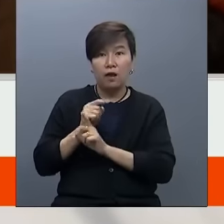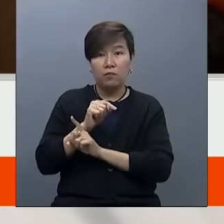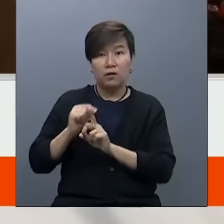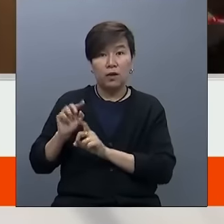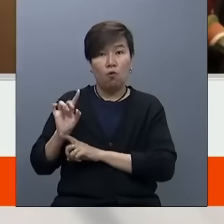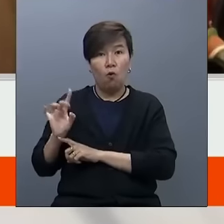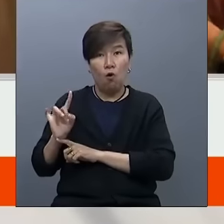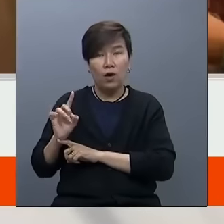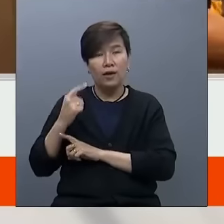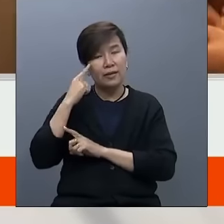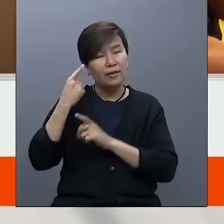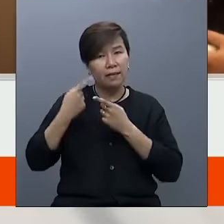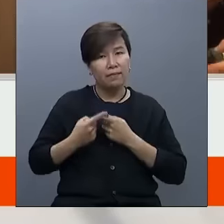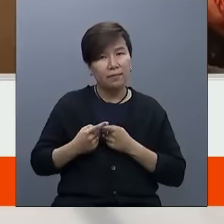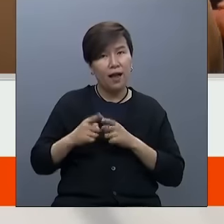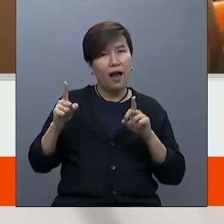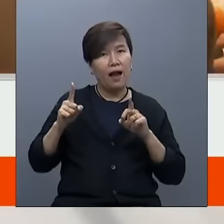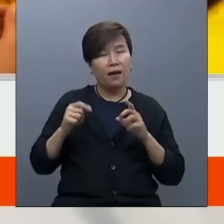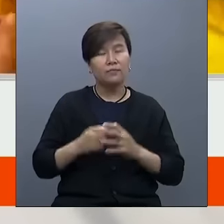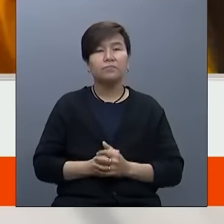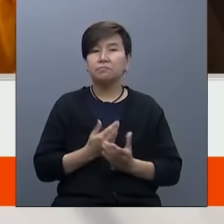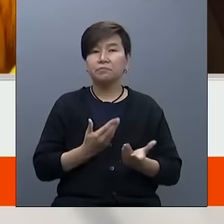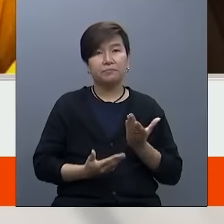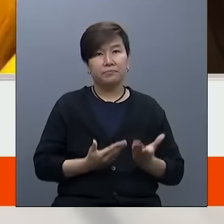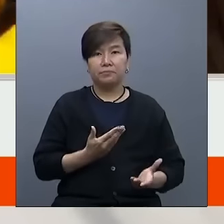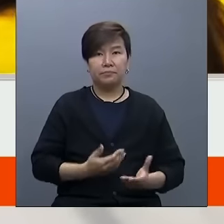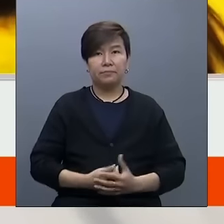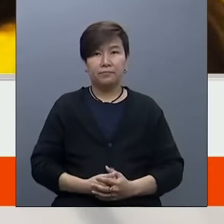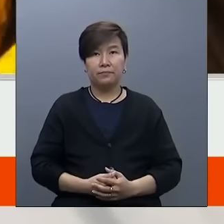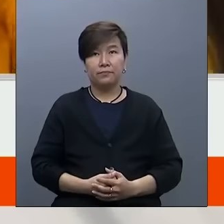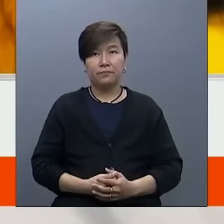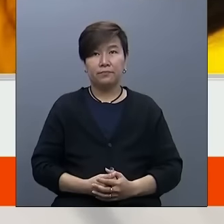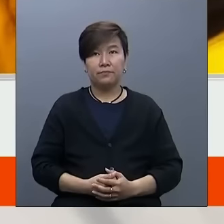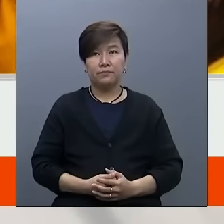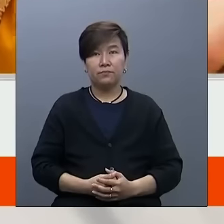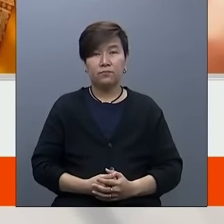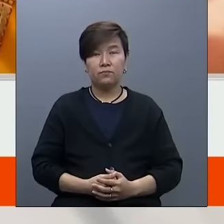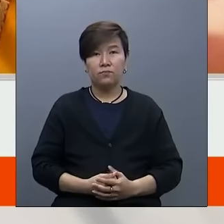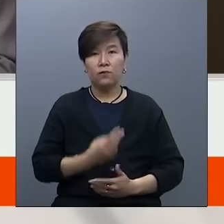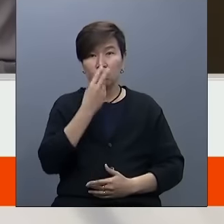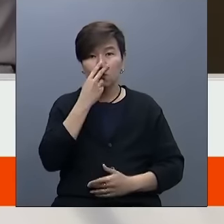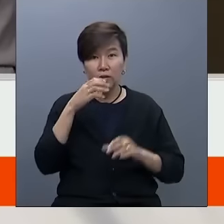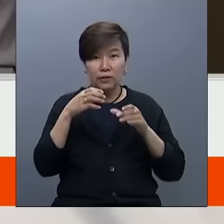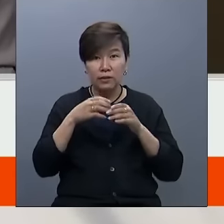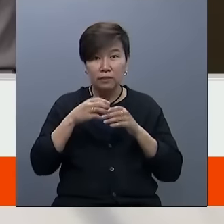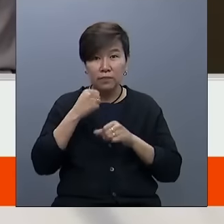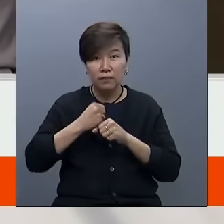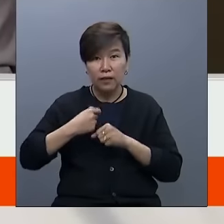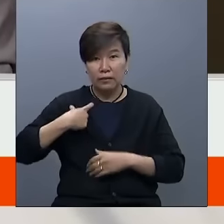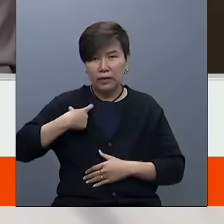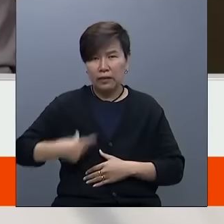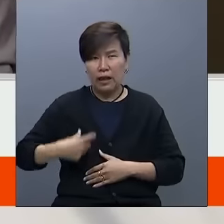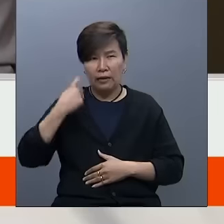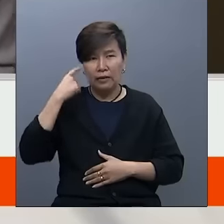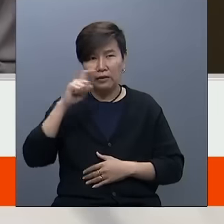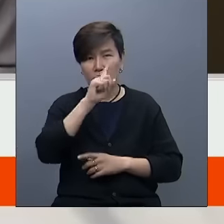หรือจะเห็นต่างเห็นแย้งได้หมดครับ ค่ะมันจะมีประเด็นเรื่องนี้ไหมคะที่ทางทีมทนายความเขาก็ตั้งข้อสังเกตว่าเอ๊ะทำไมใน